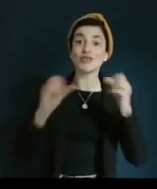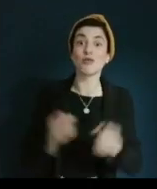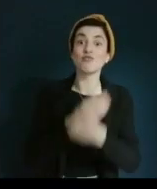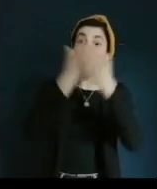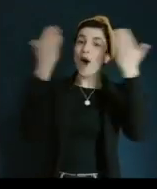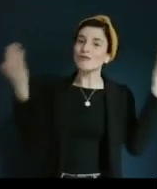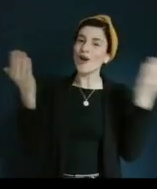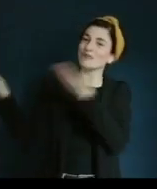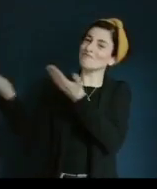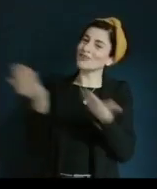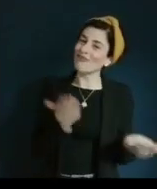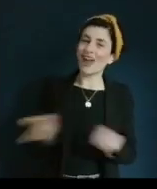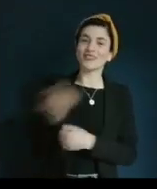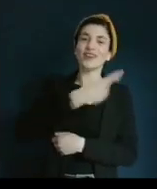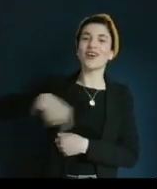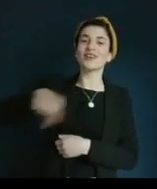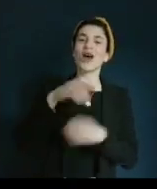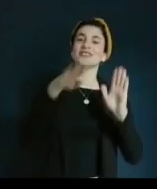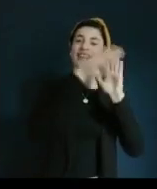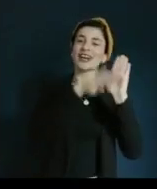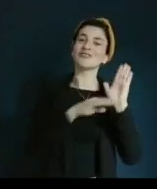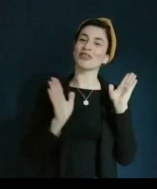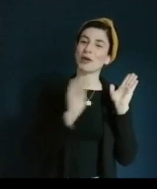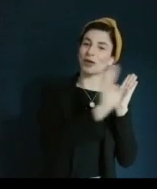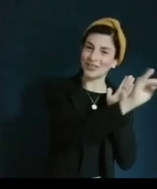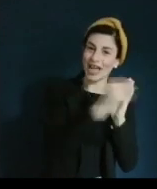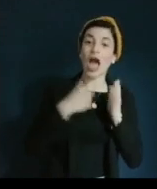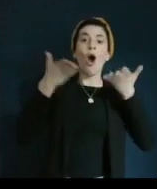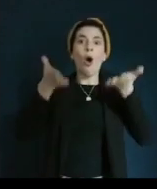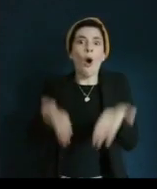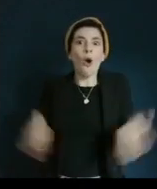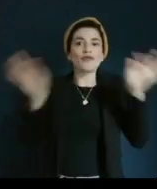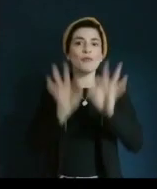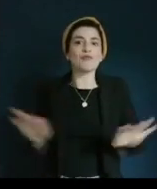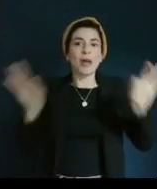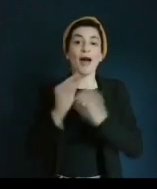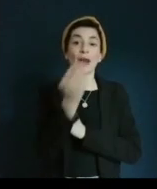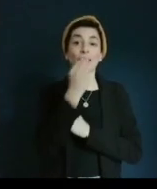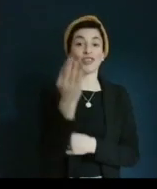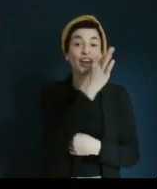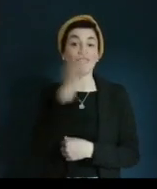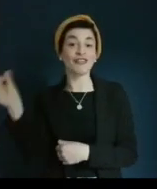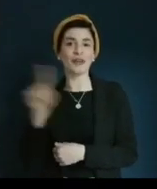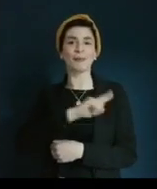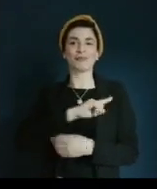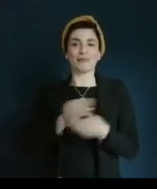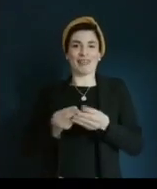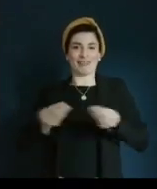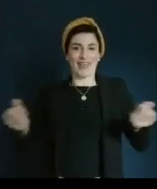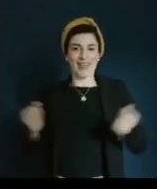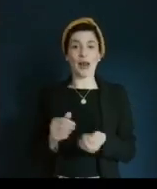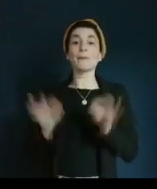Amici, buongiorno e ben ritrovati con le nostre ricette quotidiane. Oggi andiamo a fare una delizia della mia terra,